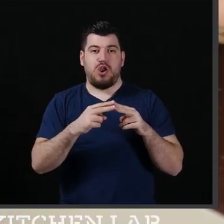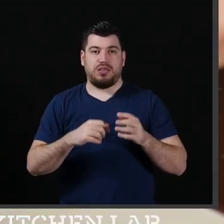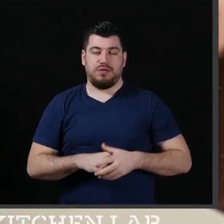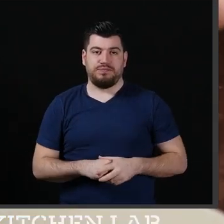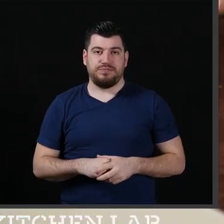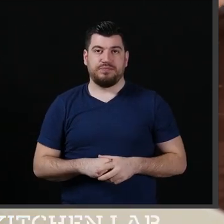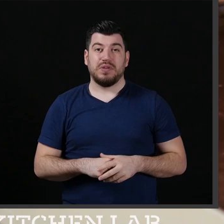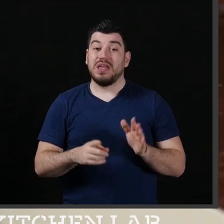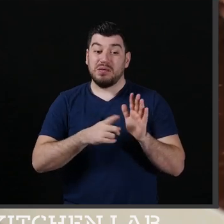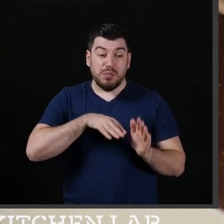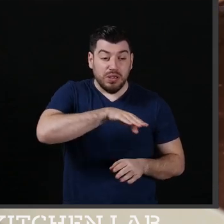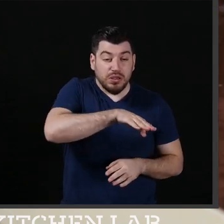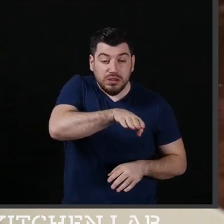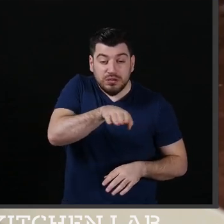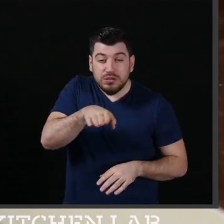Φροντίζουμε να πάει παντού.